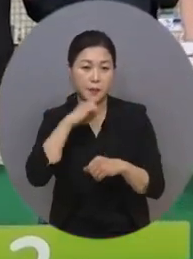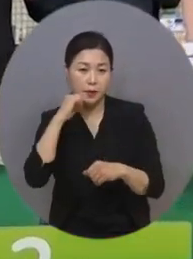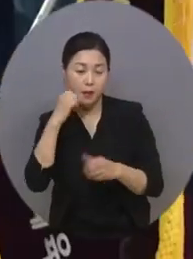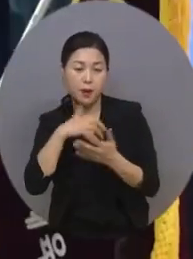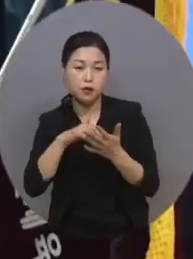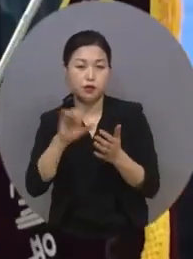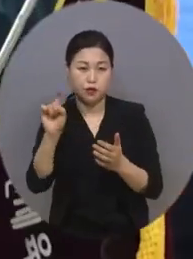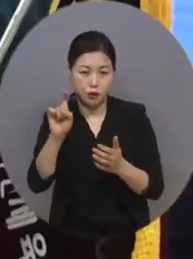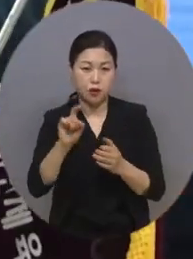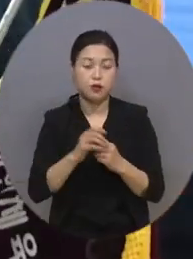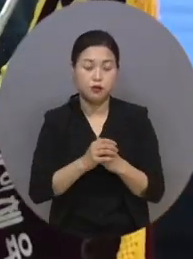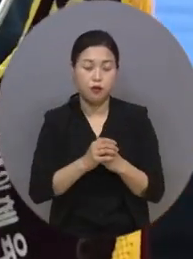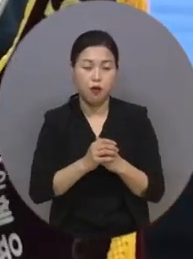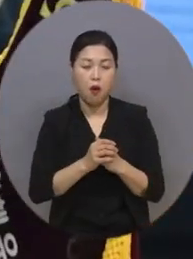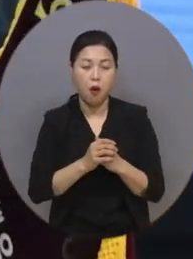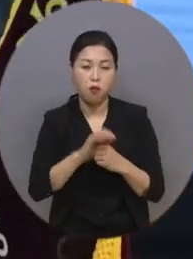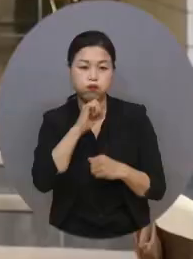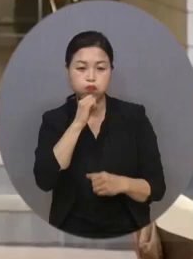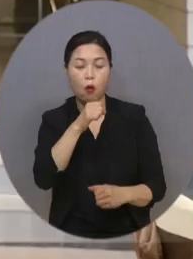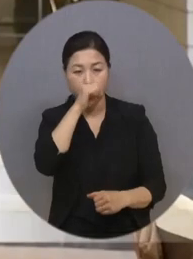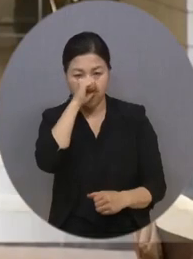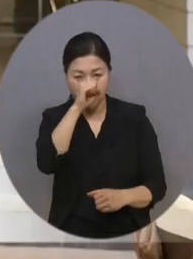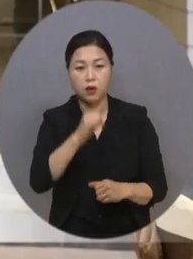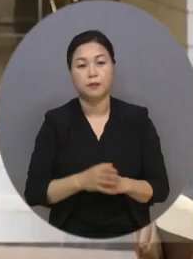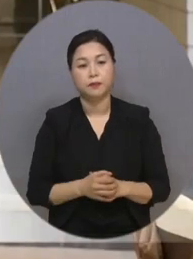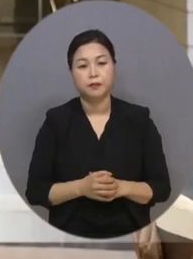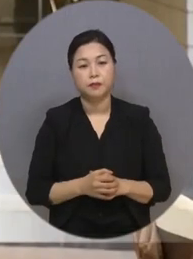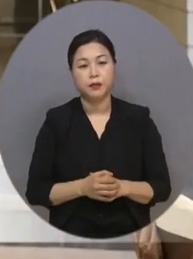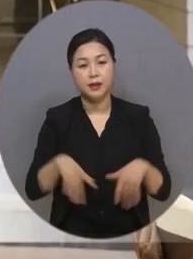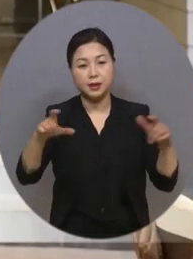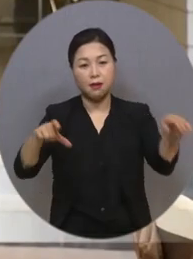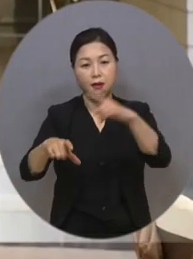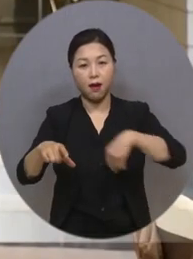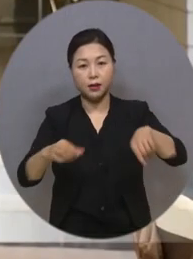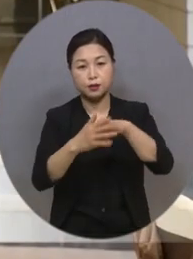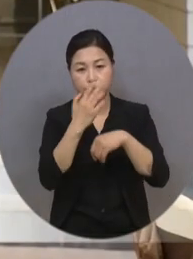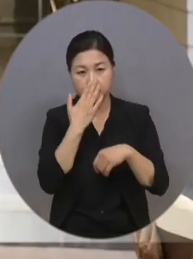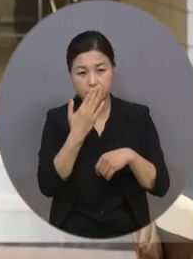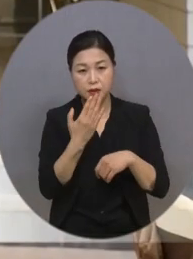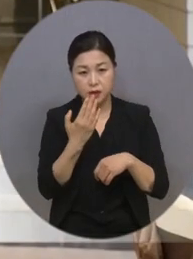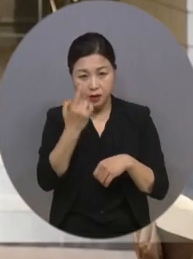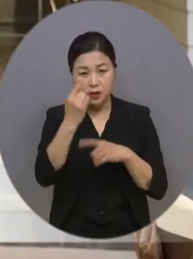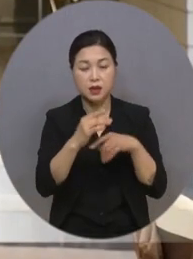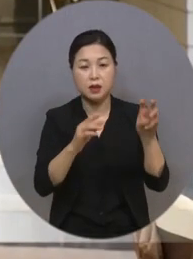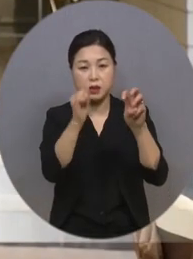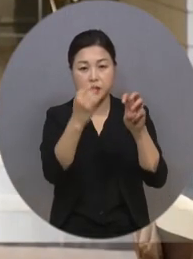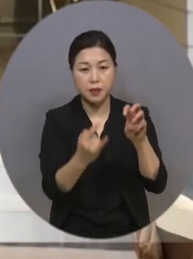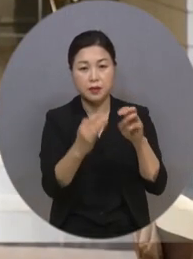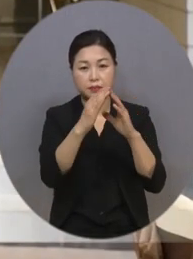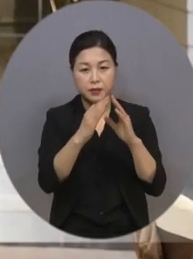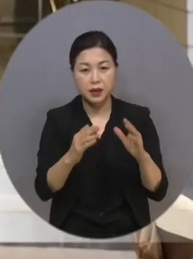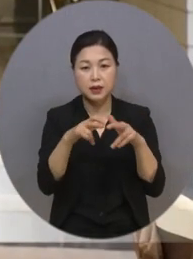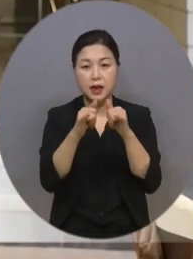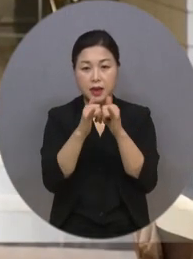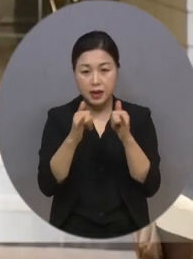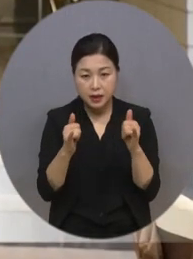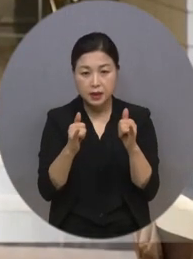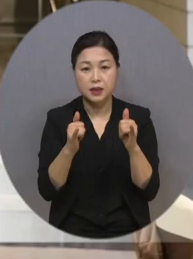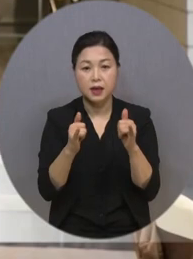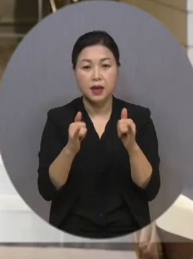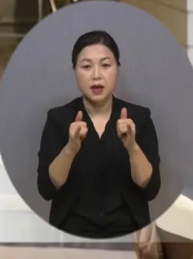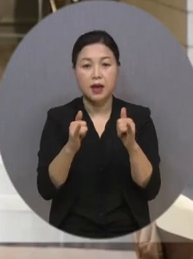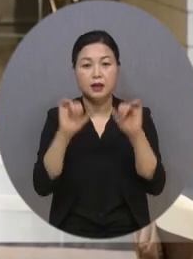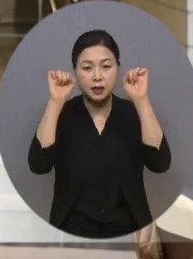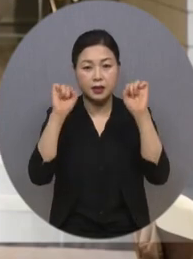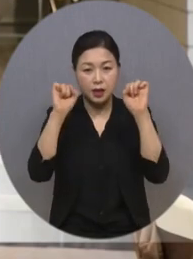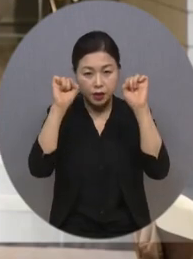등 우수한 성적을 거두었습니다. 우리 지역인 순천시에서 했던 제30회 전라남도 장애인체육대회에서 3관왕을